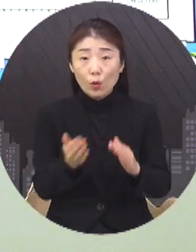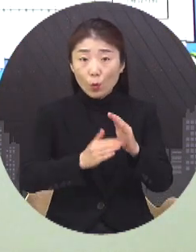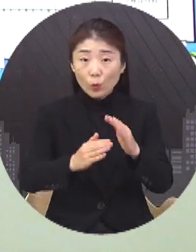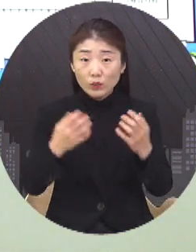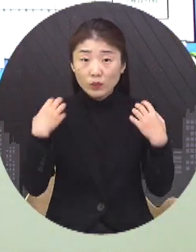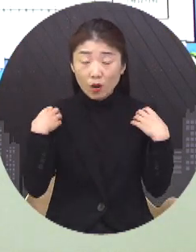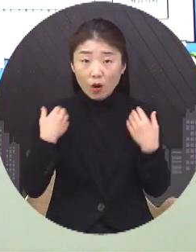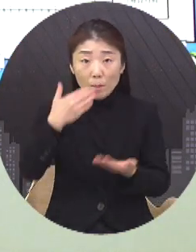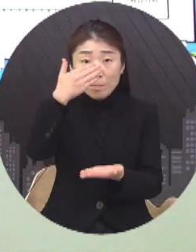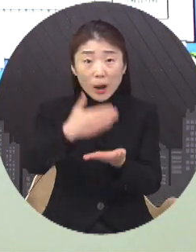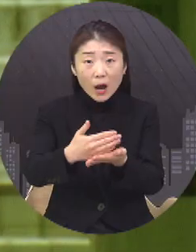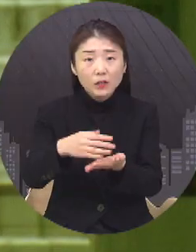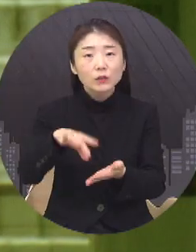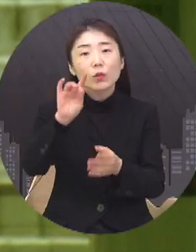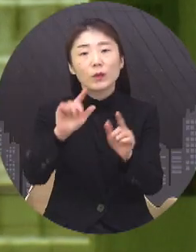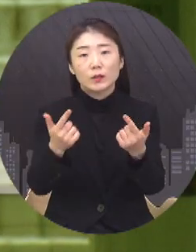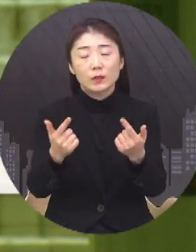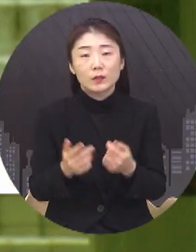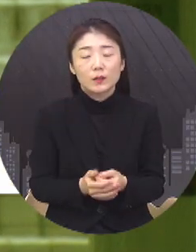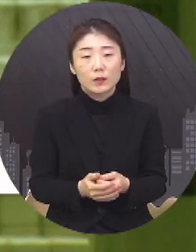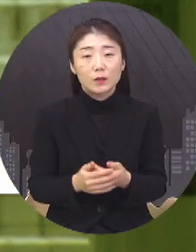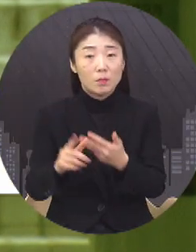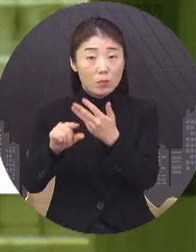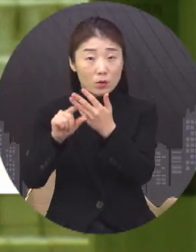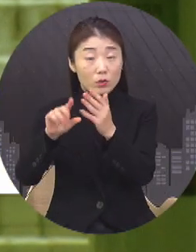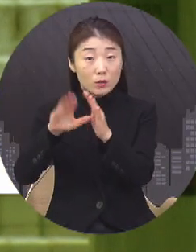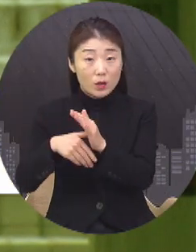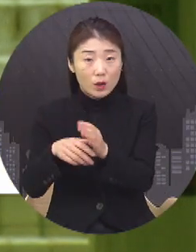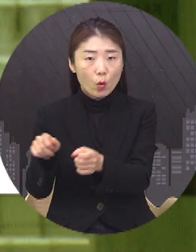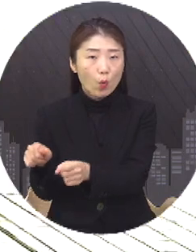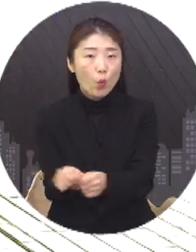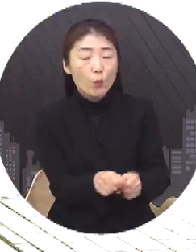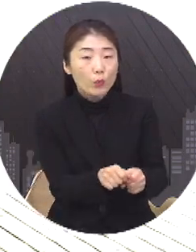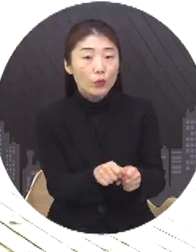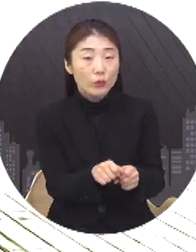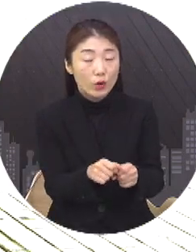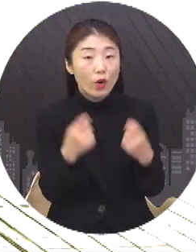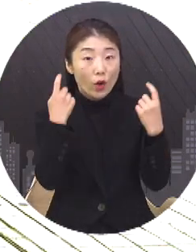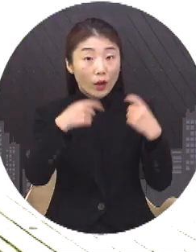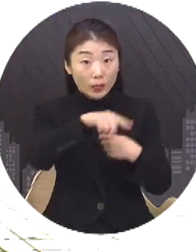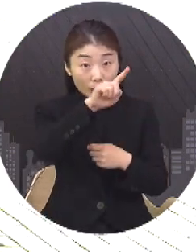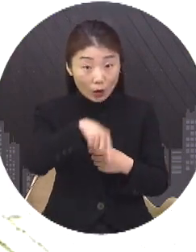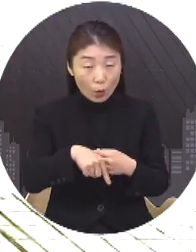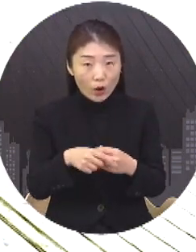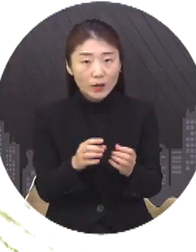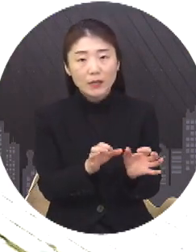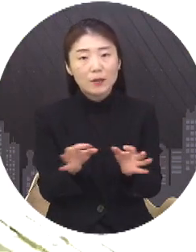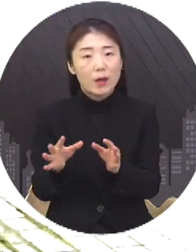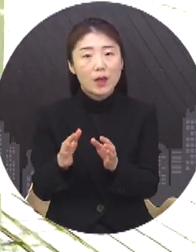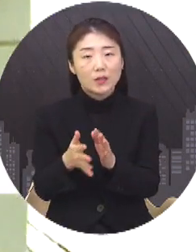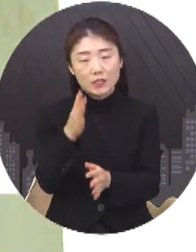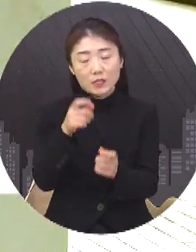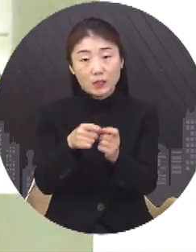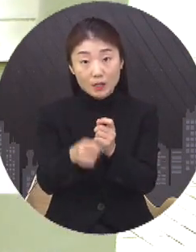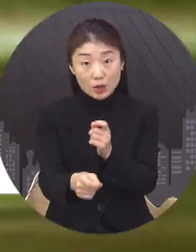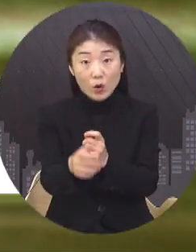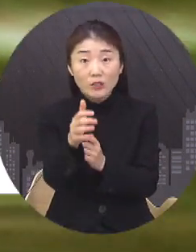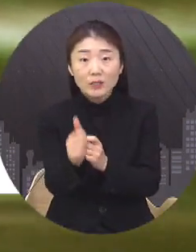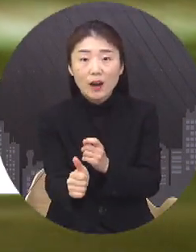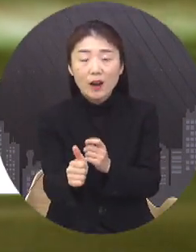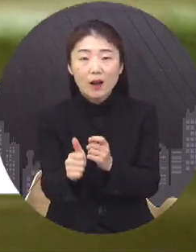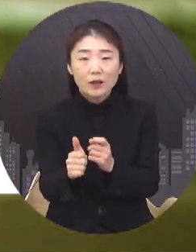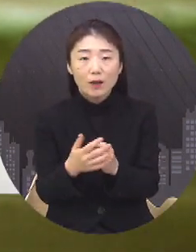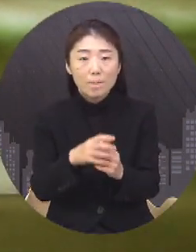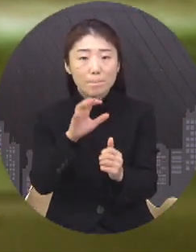처음이 아니었습니다 8월의 골프 여행을 다녀왔다 침대에 김에 시 산하 기관장 이 멋진 환 전국적 회의에